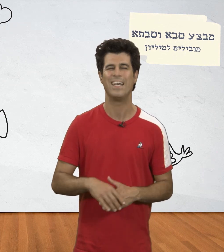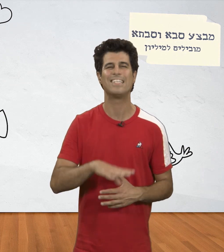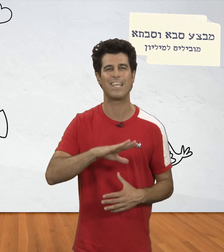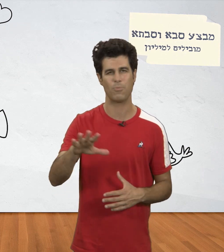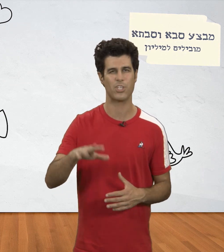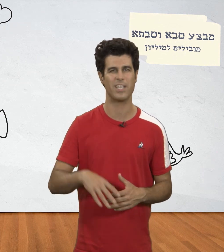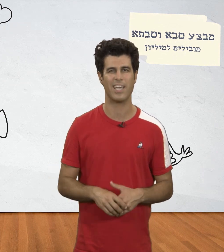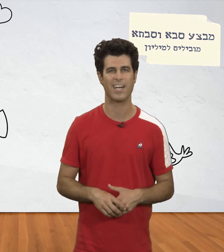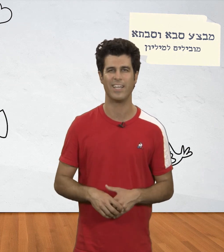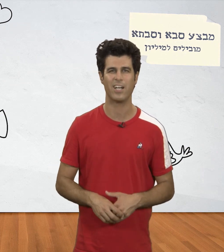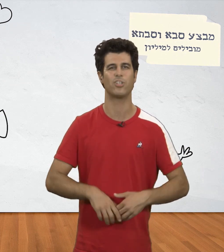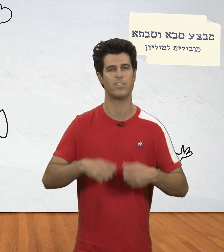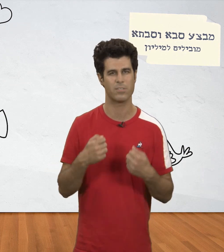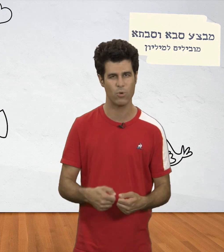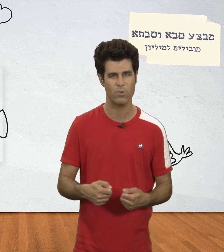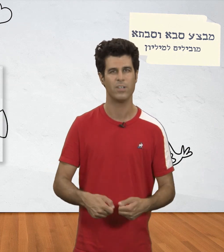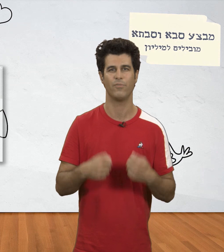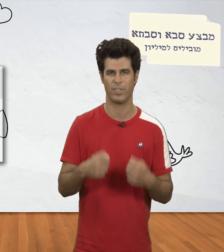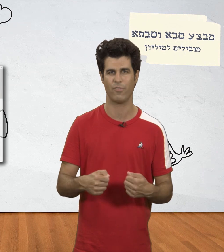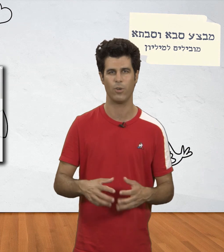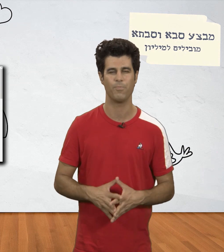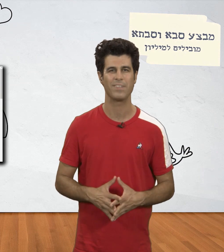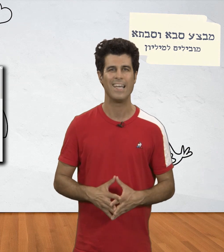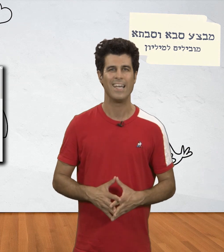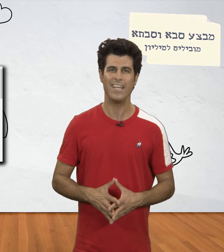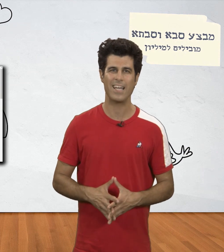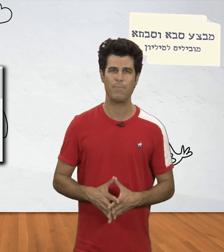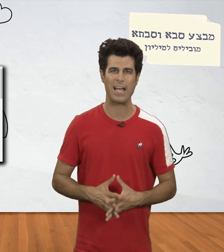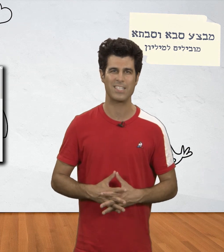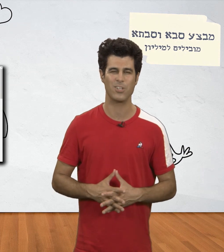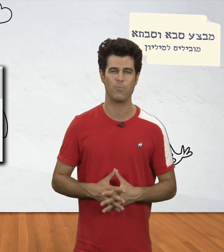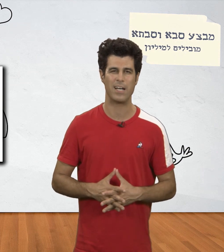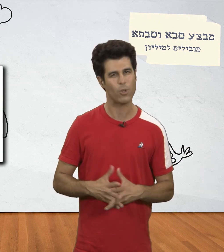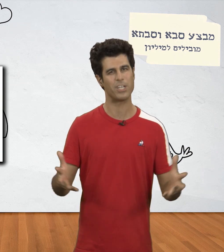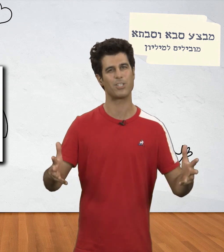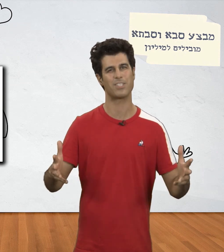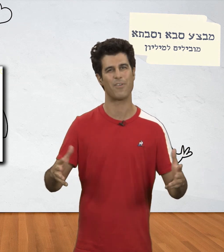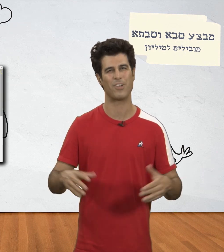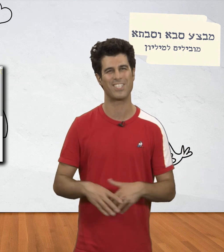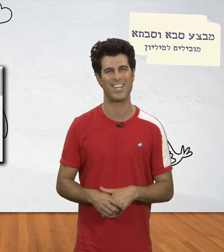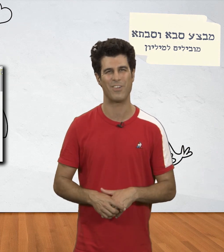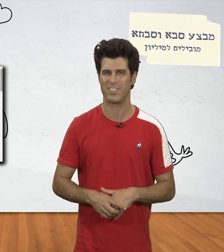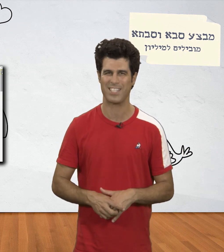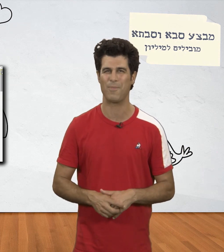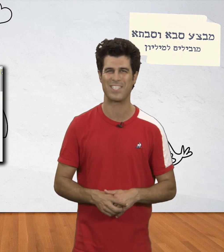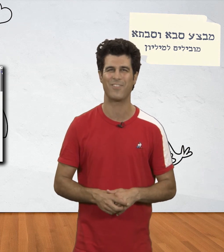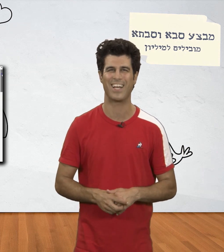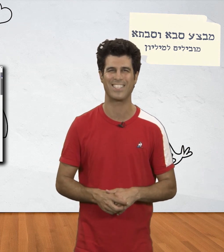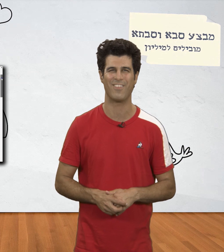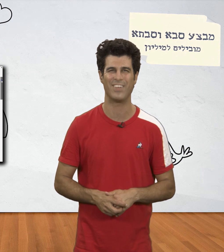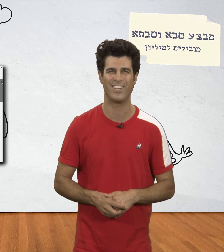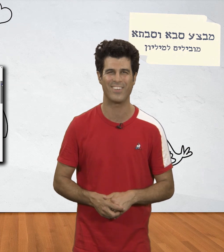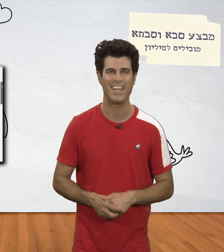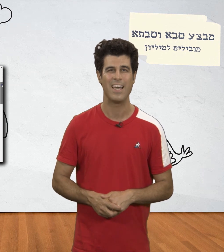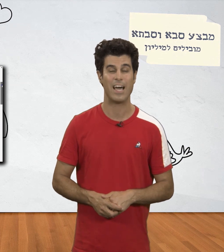אליו. זה לא משנה איך, העיקר שתזמו ותפעלו. הנה באה לסיומה תוכנית נוספת של מבצע סבא סבתא